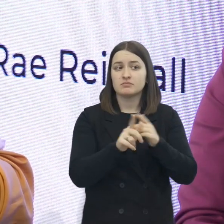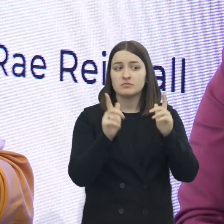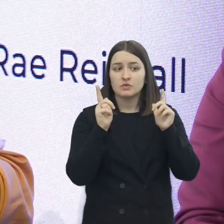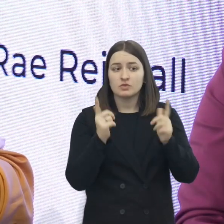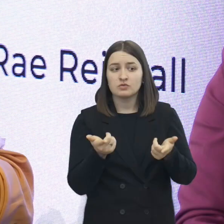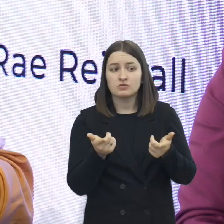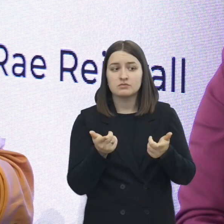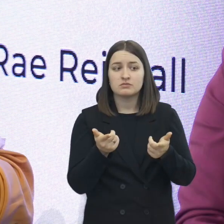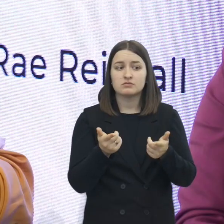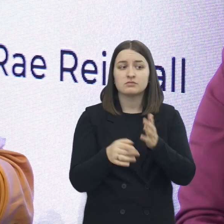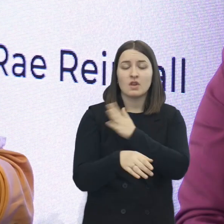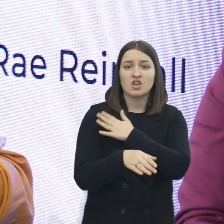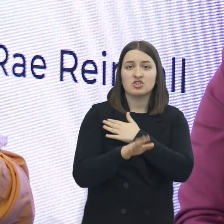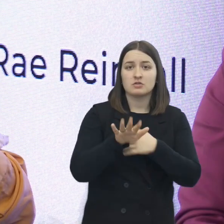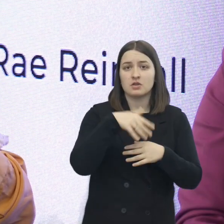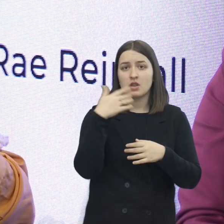kraštutinės dešinės